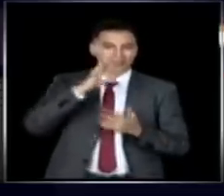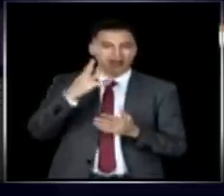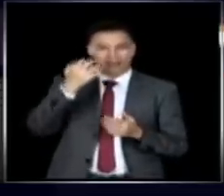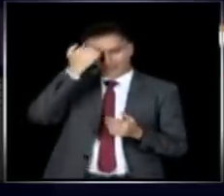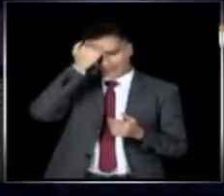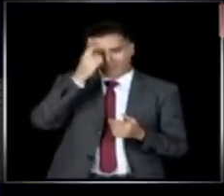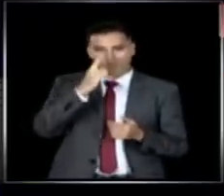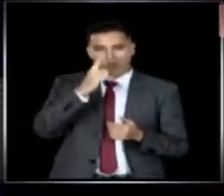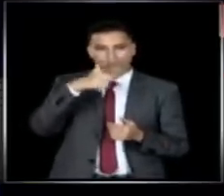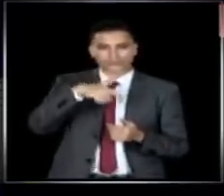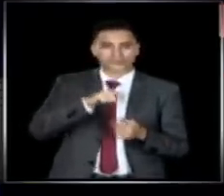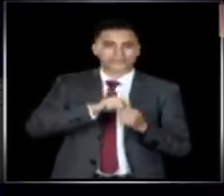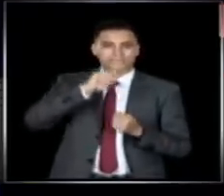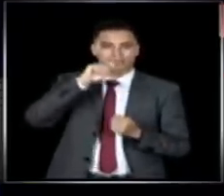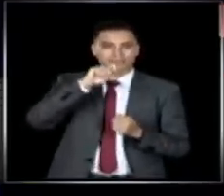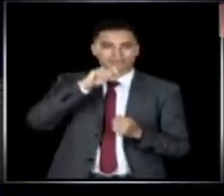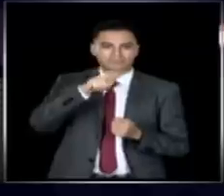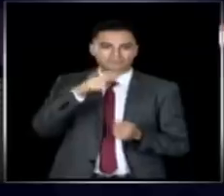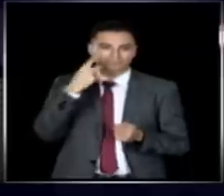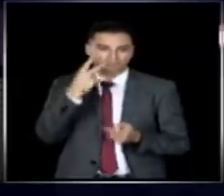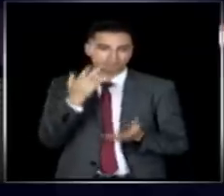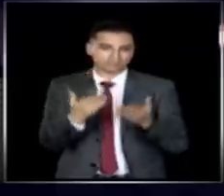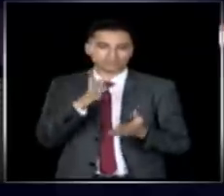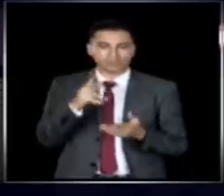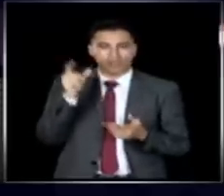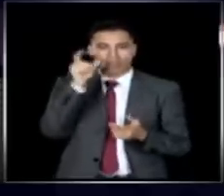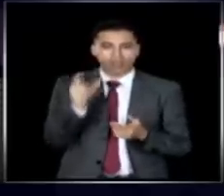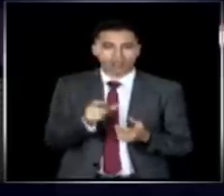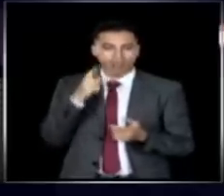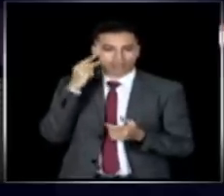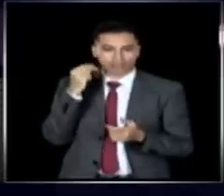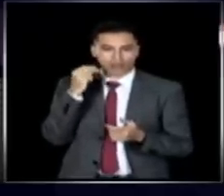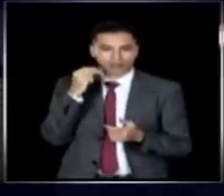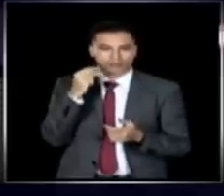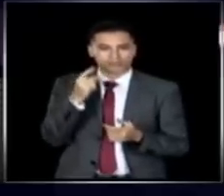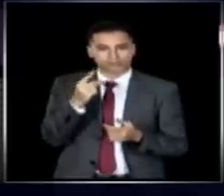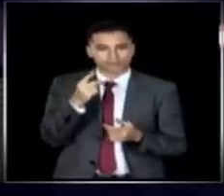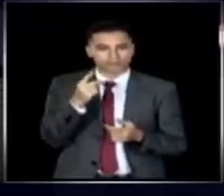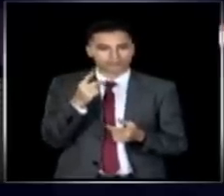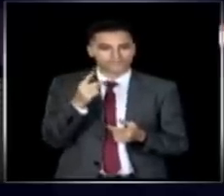4061 متر. أعتقد في إيطاليا. أعلى جبل موجود بالكامل